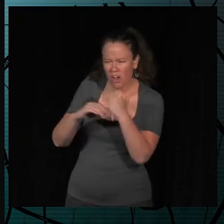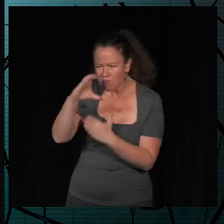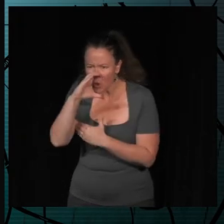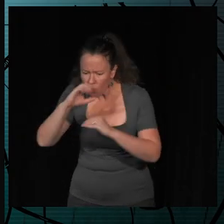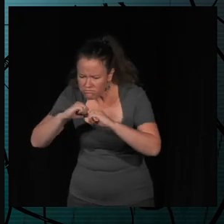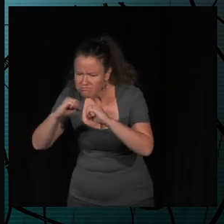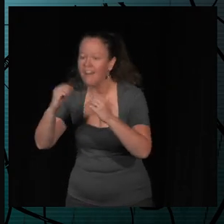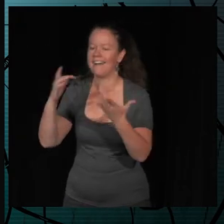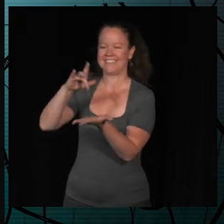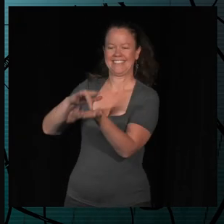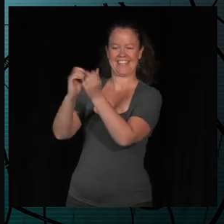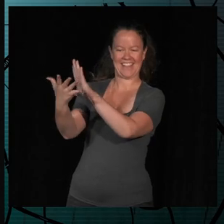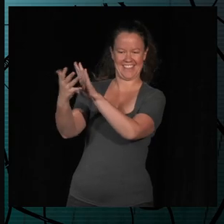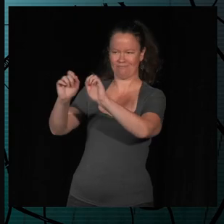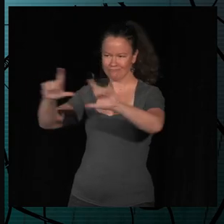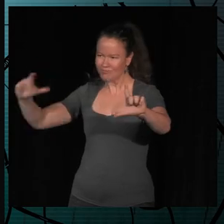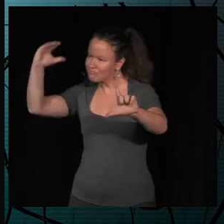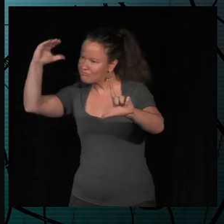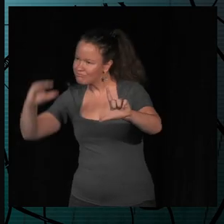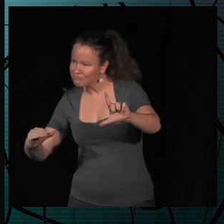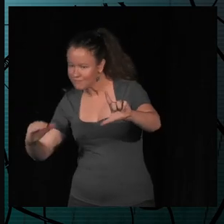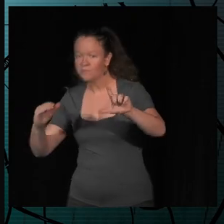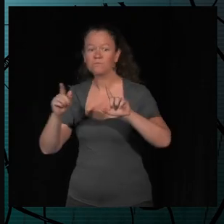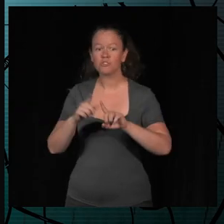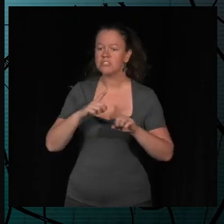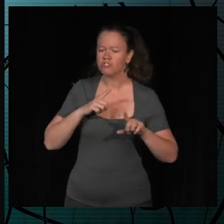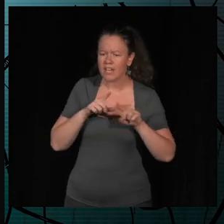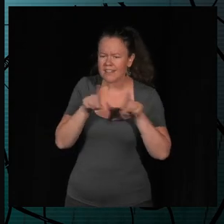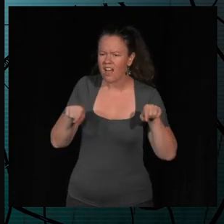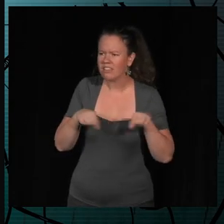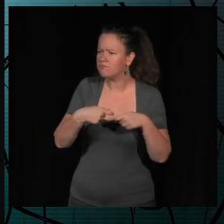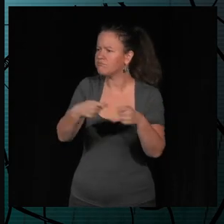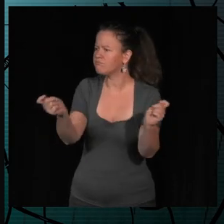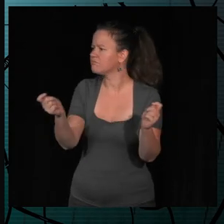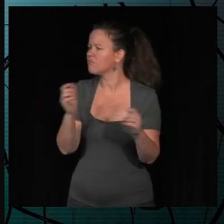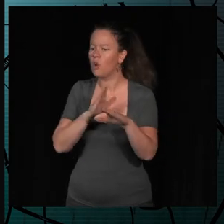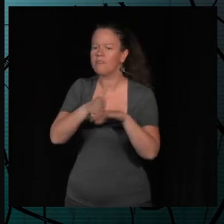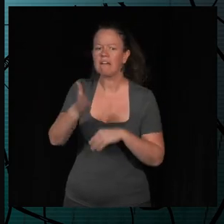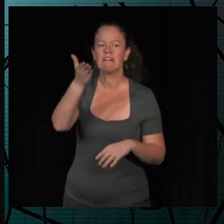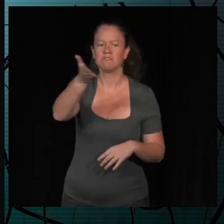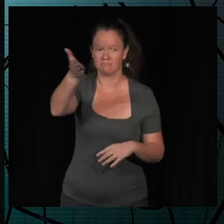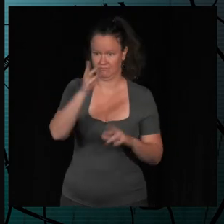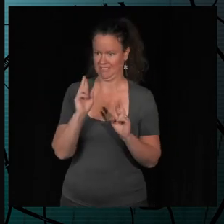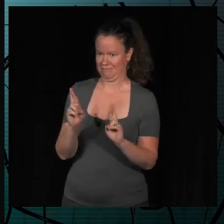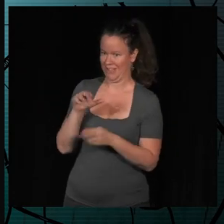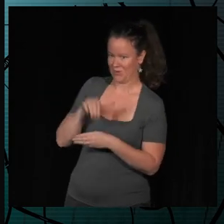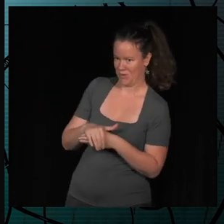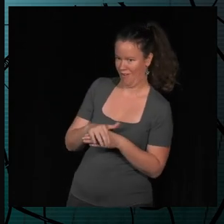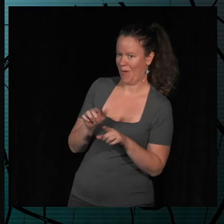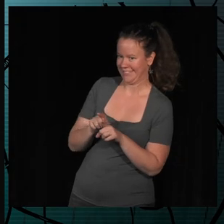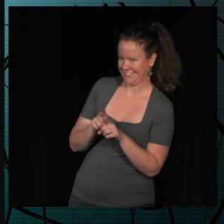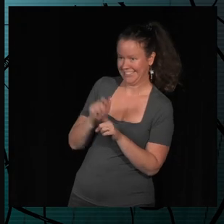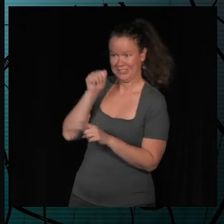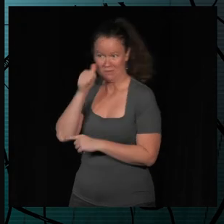de la bibliothèque et sur nos petite carte vous en avez trouvé à l'entrée j'espère que vous aurez l'occasion de passer le weekend avec nous